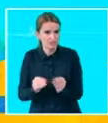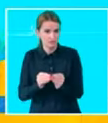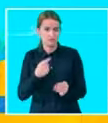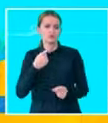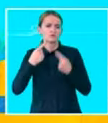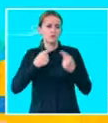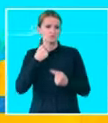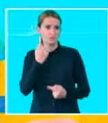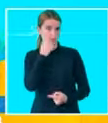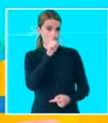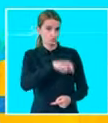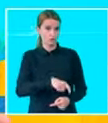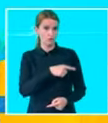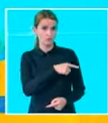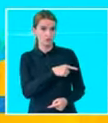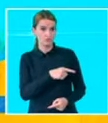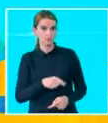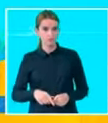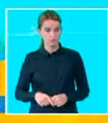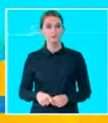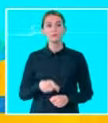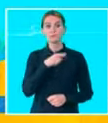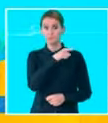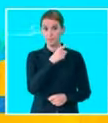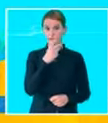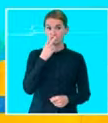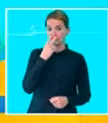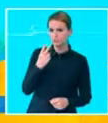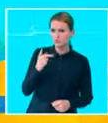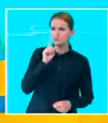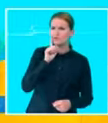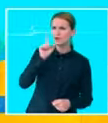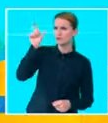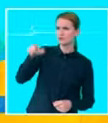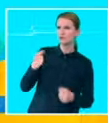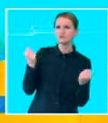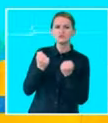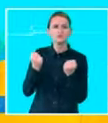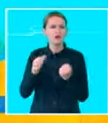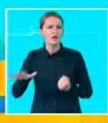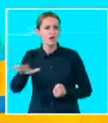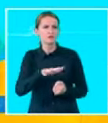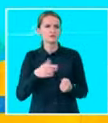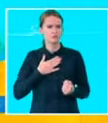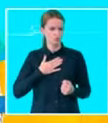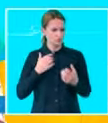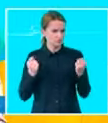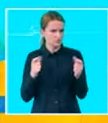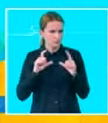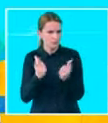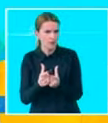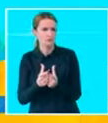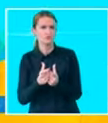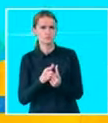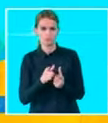патриот, ти обичаш всички, с които живееш, като едно семейство. Ако приемеш, че народът ти е твое семейство, ако в твоето семейство се